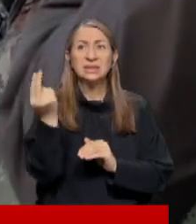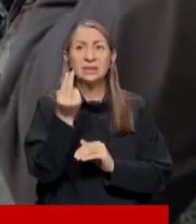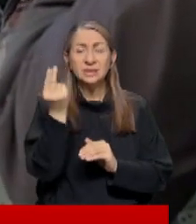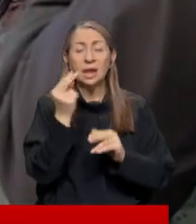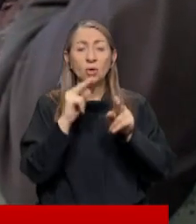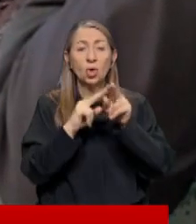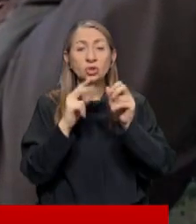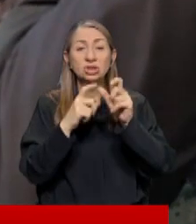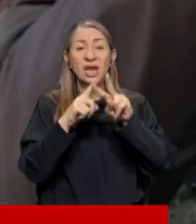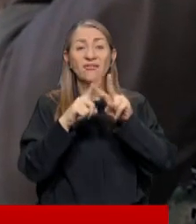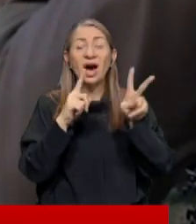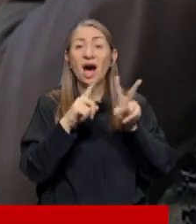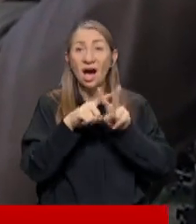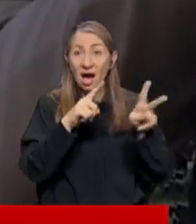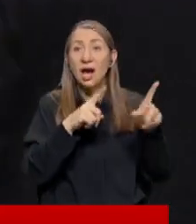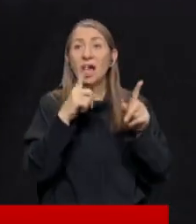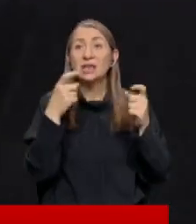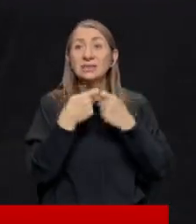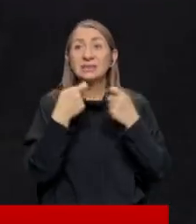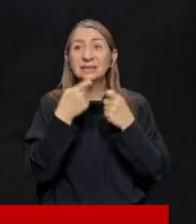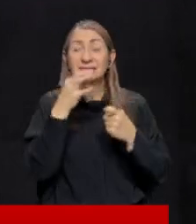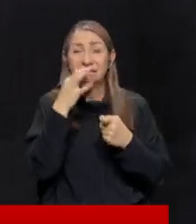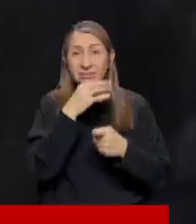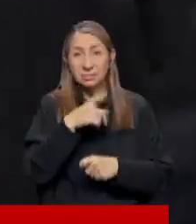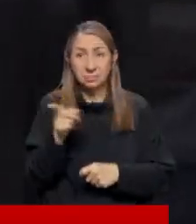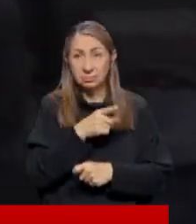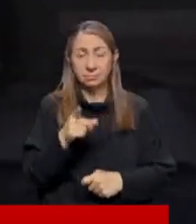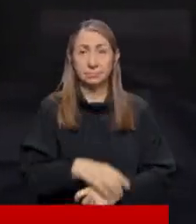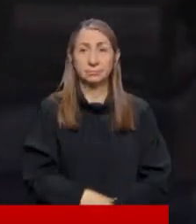ve Kosova çatışmanın eşiğine geldi.